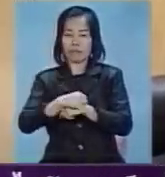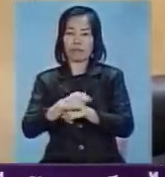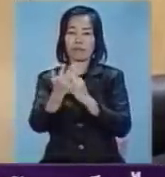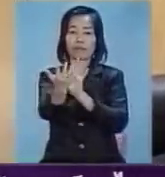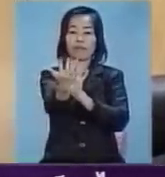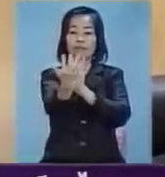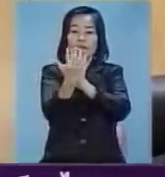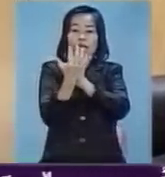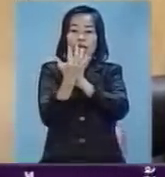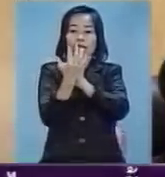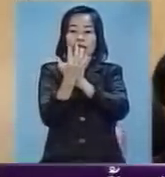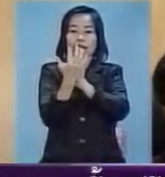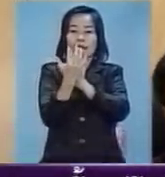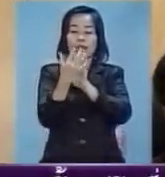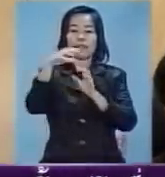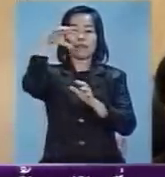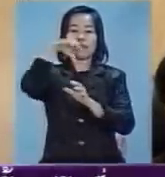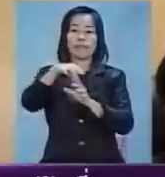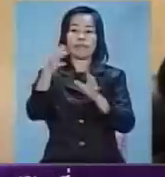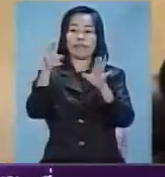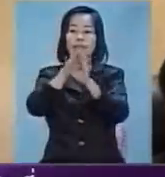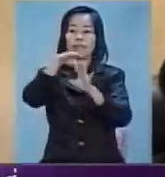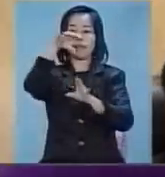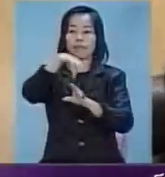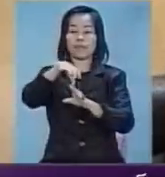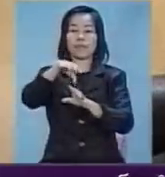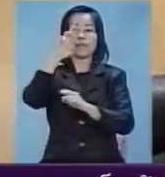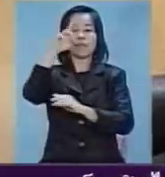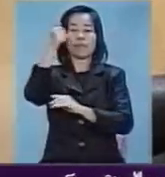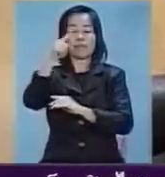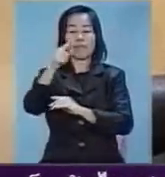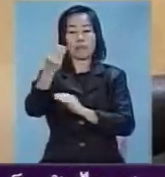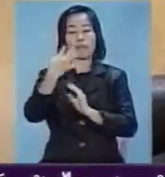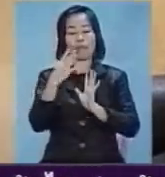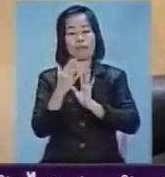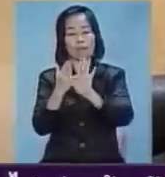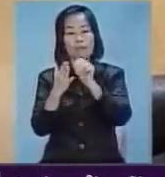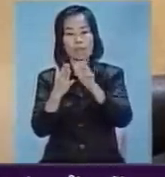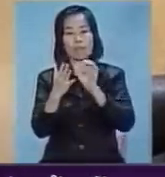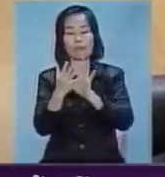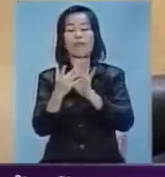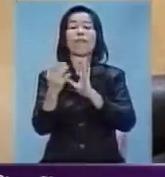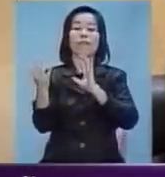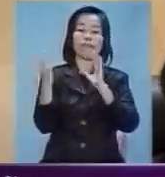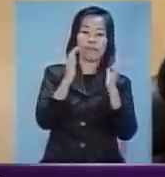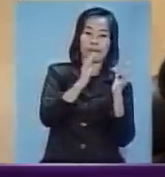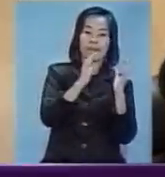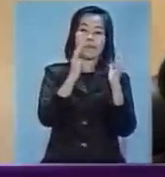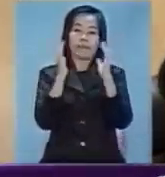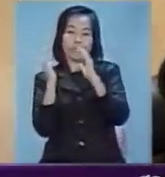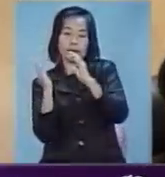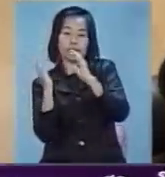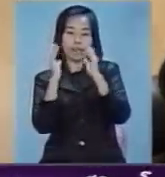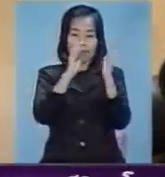กระวนมาเปิดล้มกองทบภาคที่ 1. แล้วไม่ยอมให้เจ้าที่เราออกตอนนั้นะครับตองสู่กันตมงอย่างงานอยู่นาน